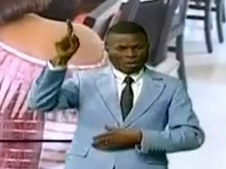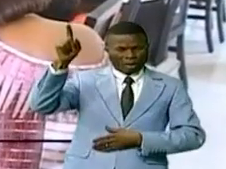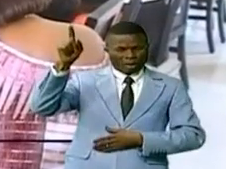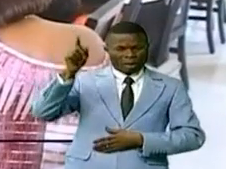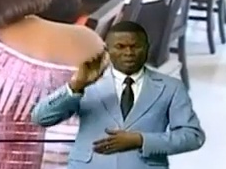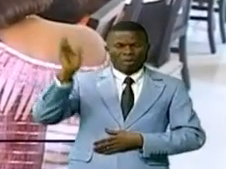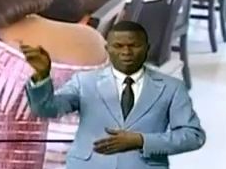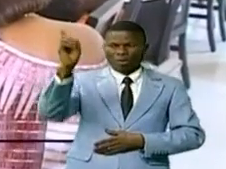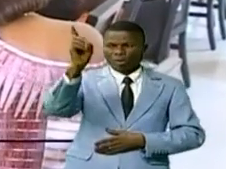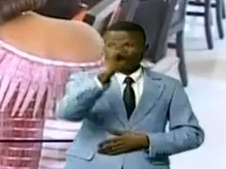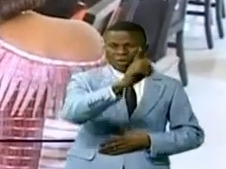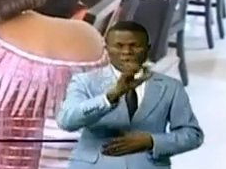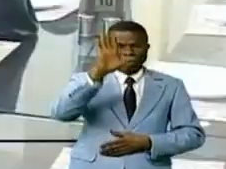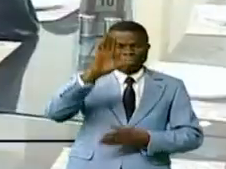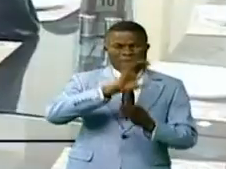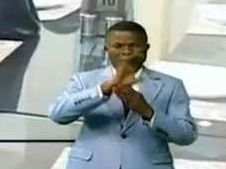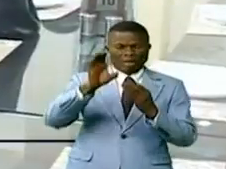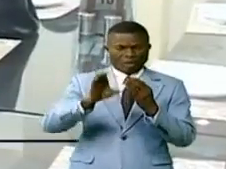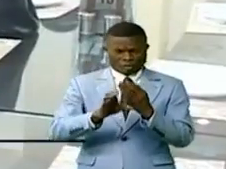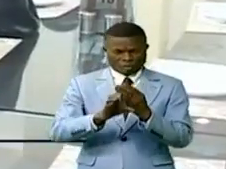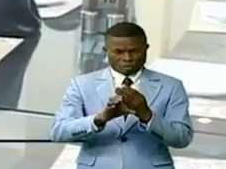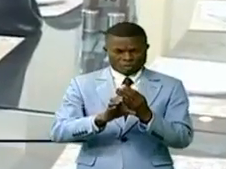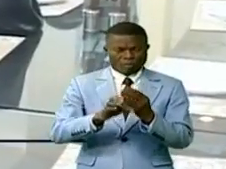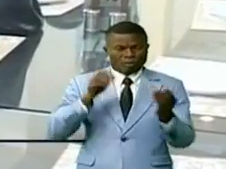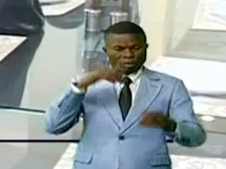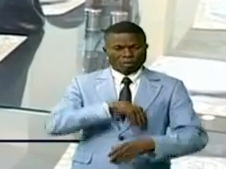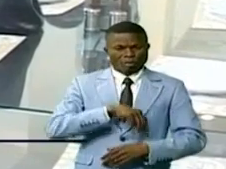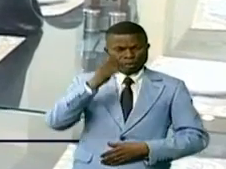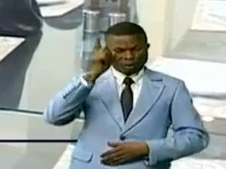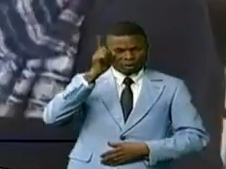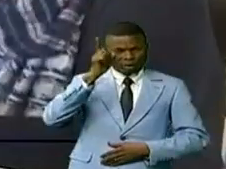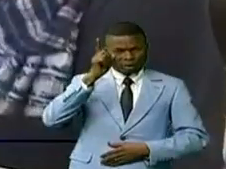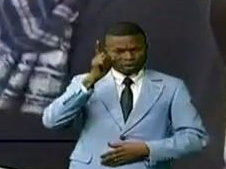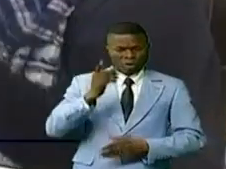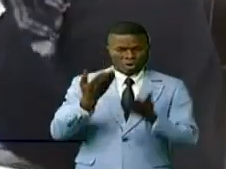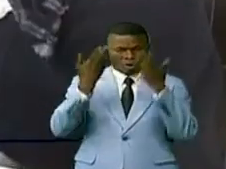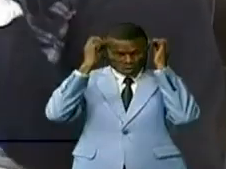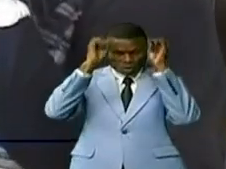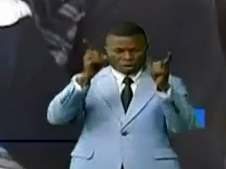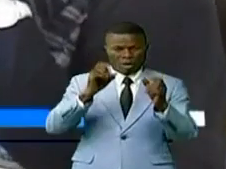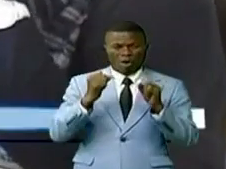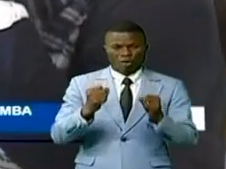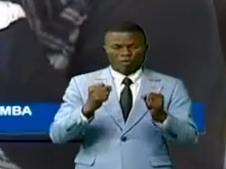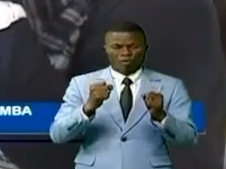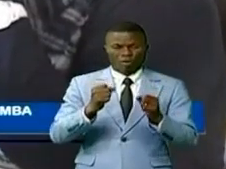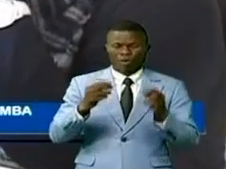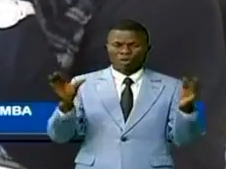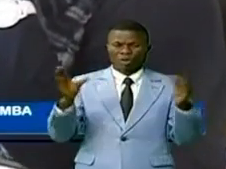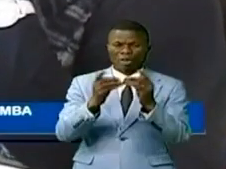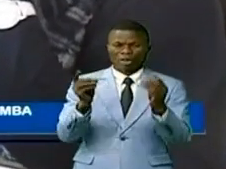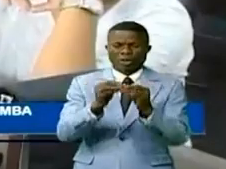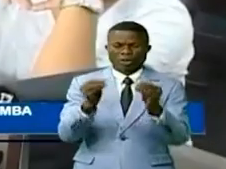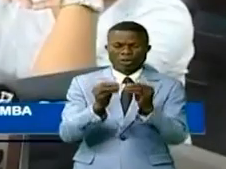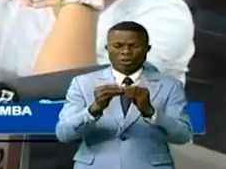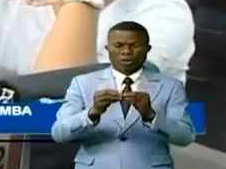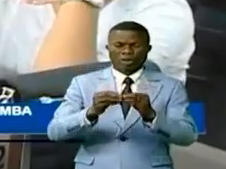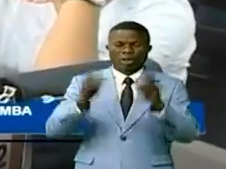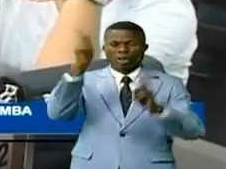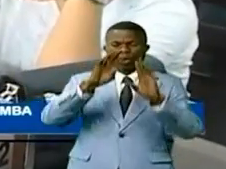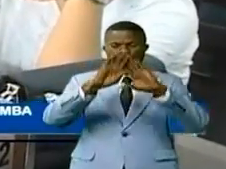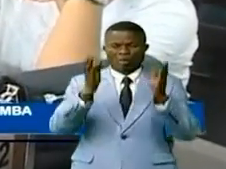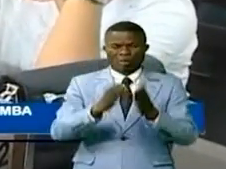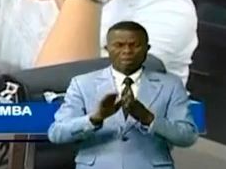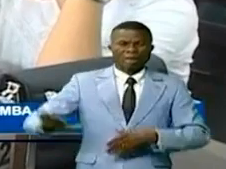disséminé sur les 5 continents. Avec pour mission l'effet de l'éducation, une force qui réunit les peuples, les nations et les